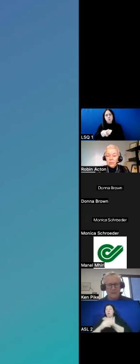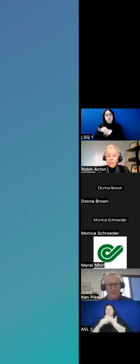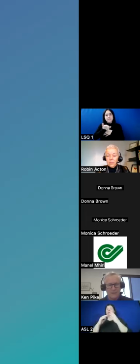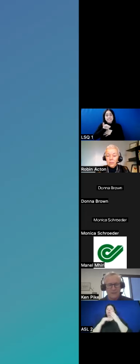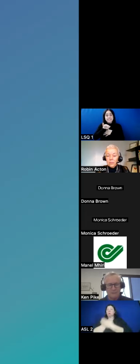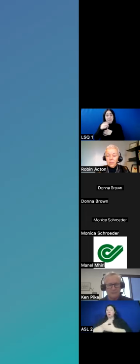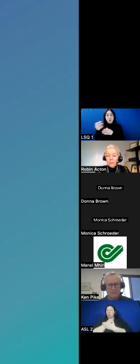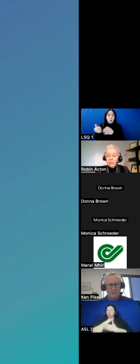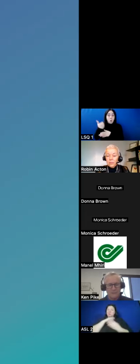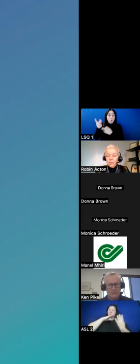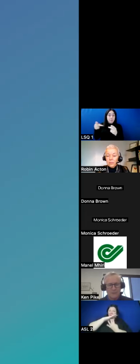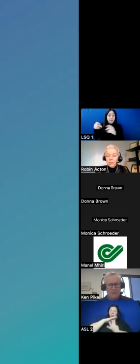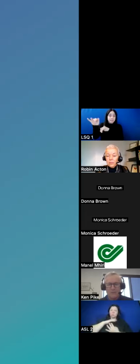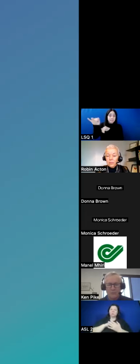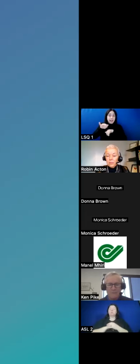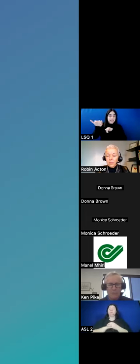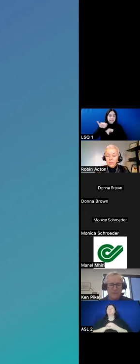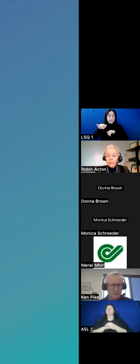pays.